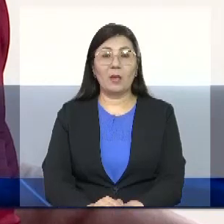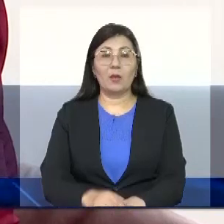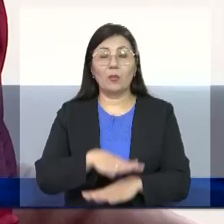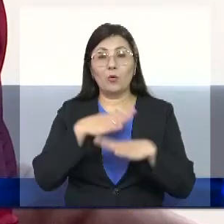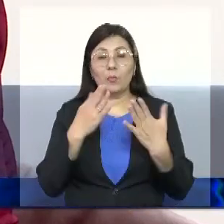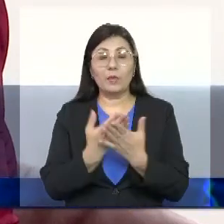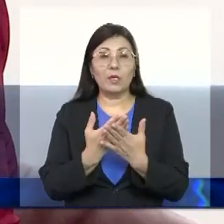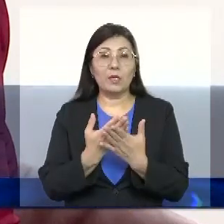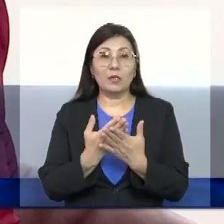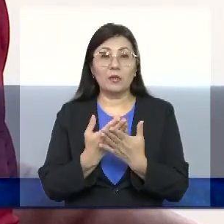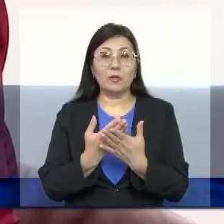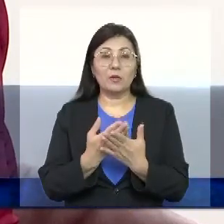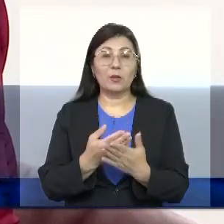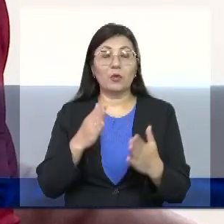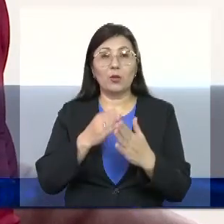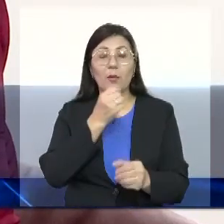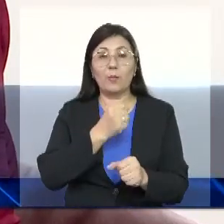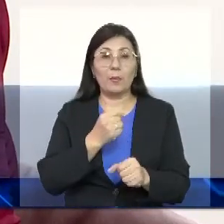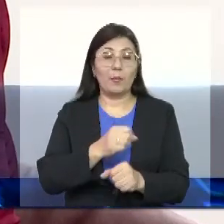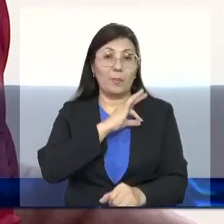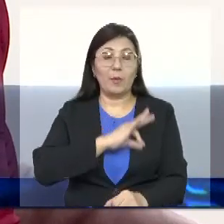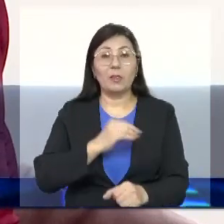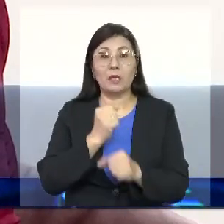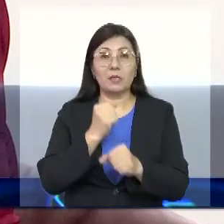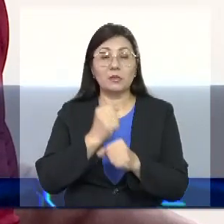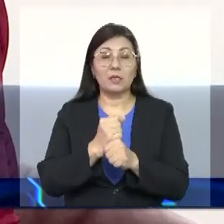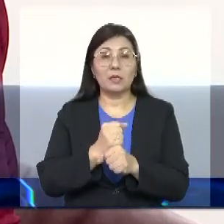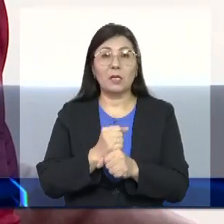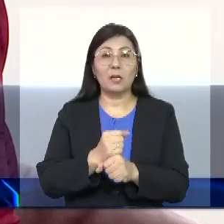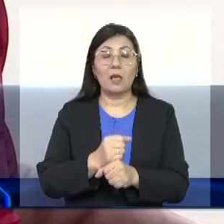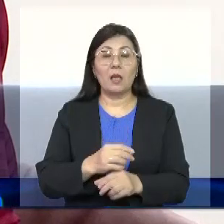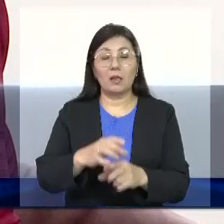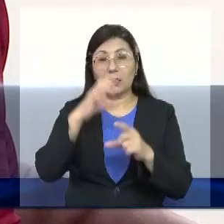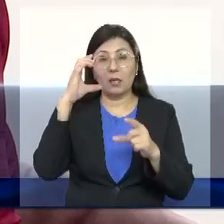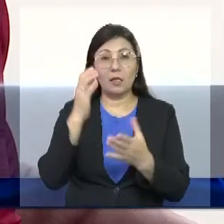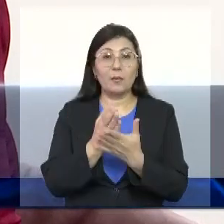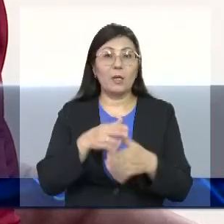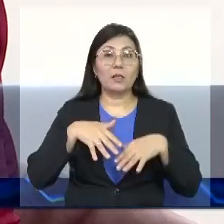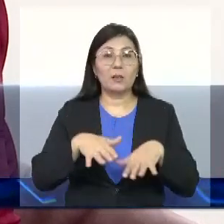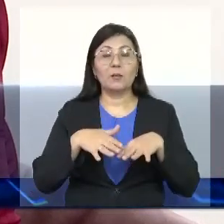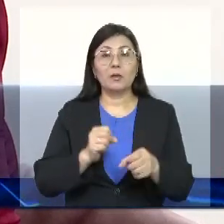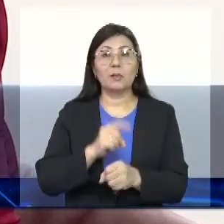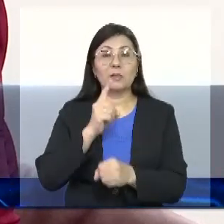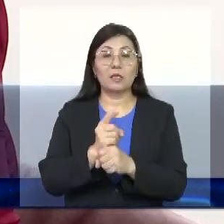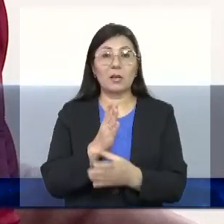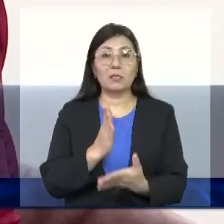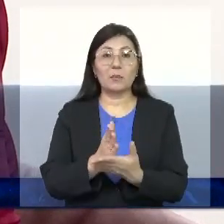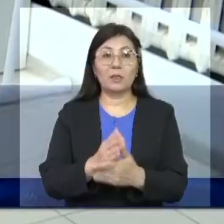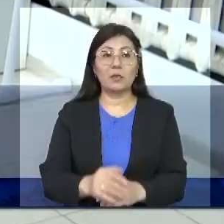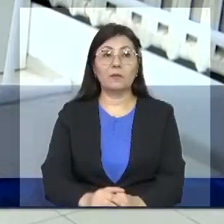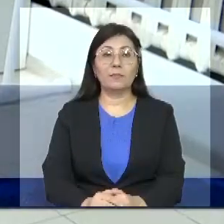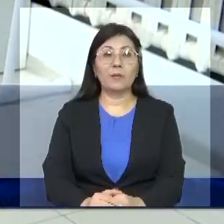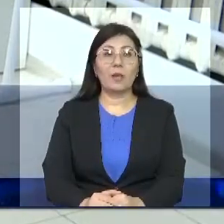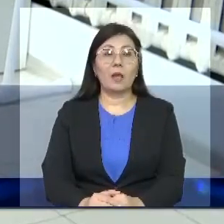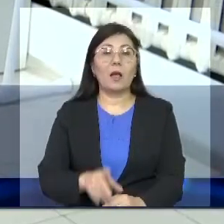не нелер, бес құралдар тігіп атырмын, тақия тігіп атырмын, соларға заказ көп. Заказ алып атырмын, шүкір Аллаға.